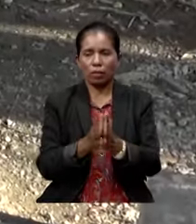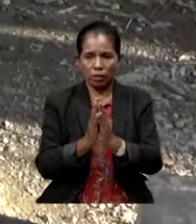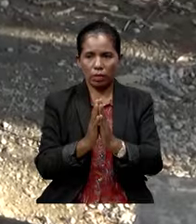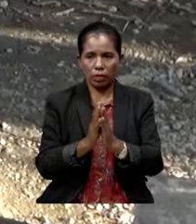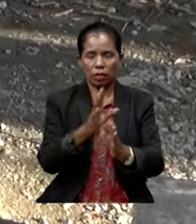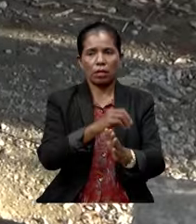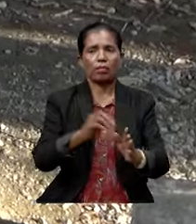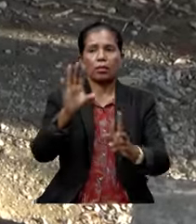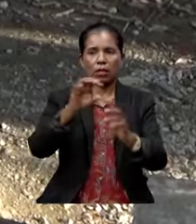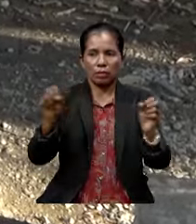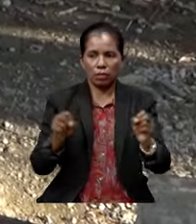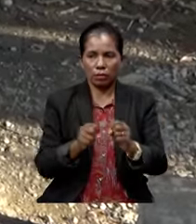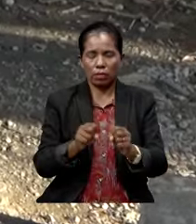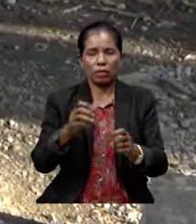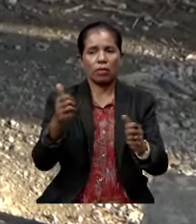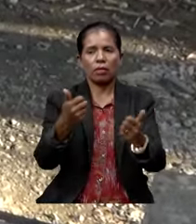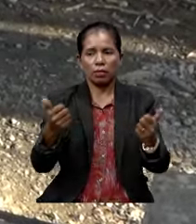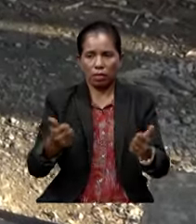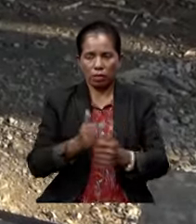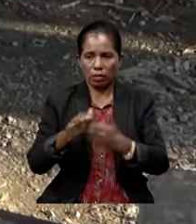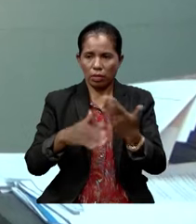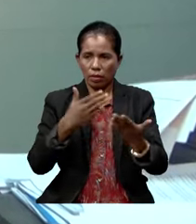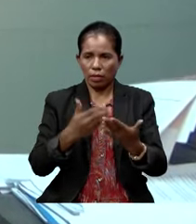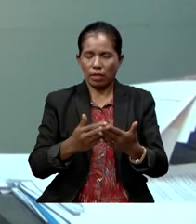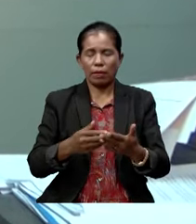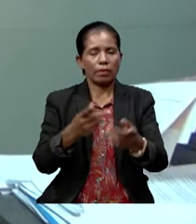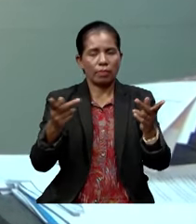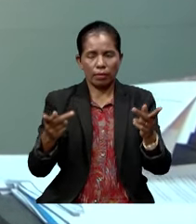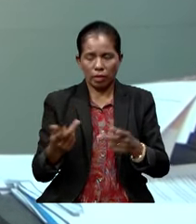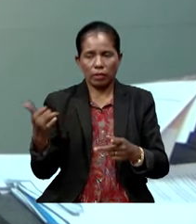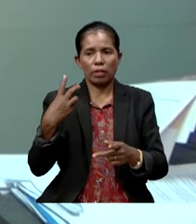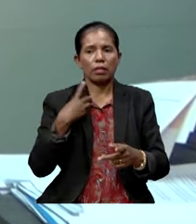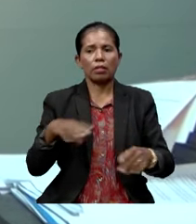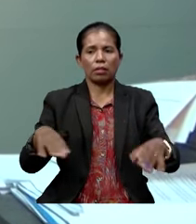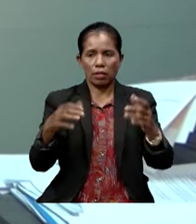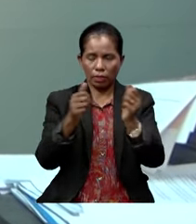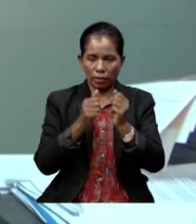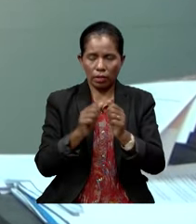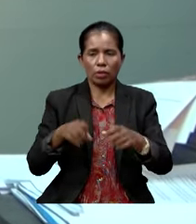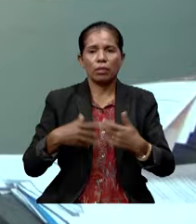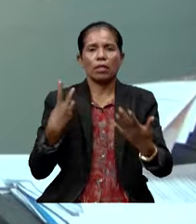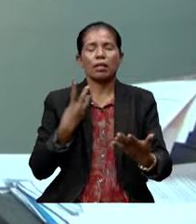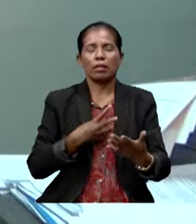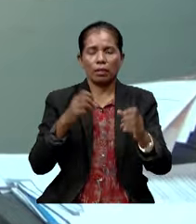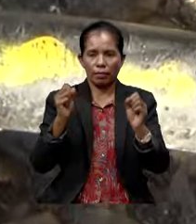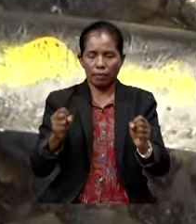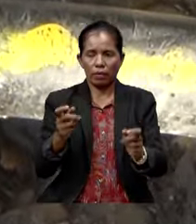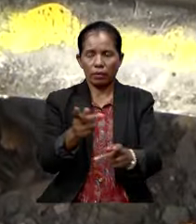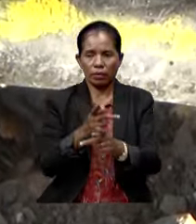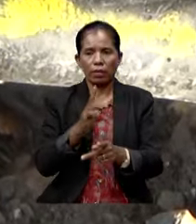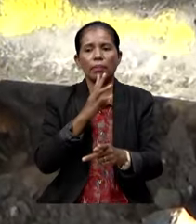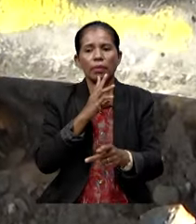autoridad lokal, autoridad servisu, servis aldea, ba bayrosir, itu tinggi servisu amut para wisata kita bele asigura